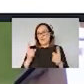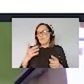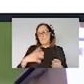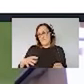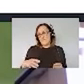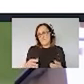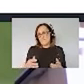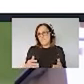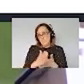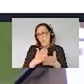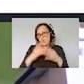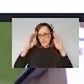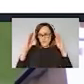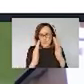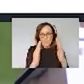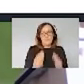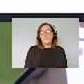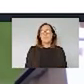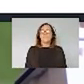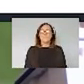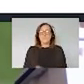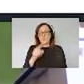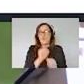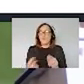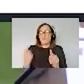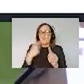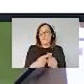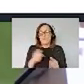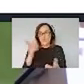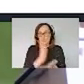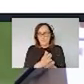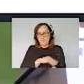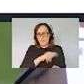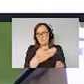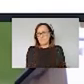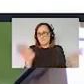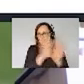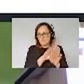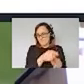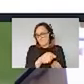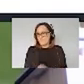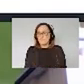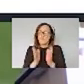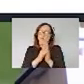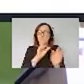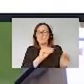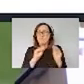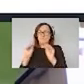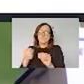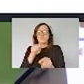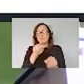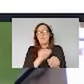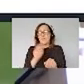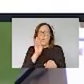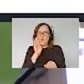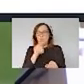też pomaga skupieniu i to też taki dodatek. Czy ja już mogę w takim razie przełączyć? Ja przełączę, bo tam to Państwu też się